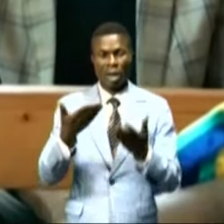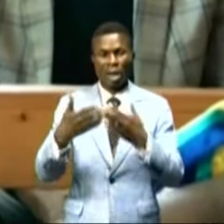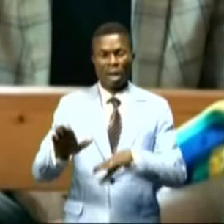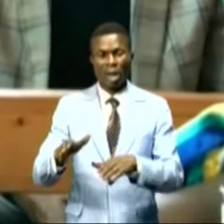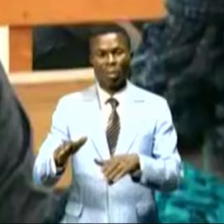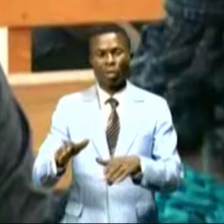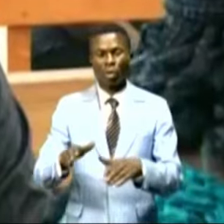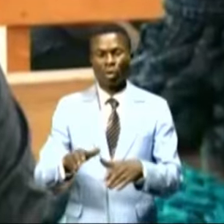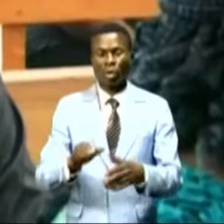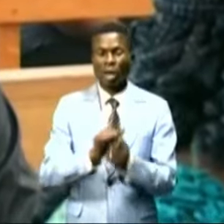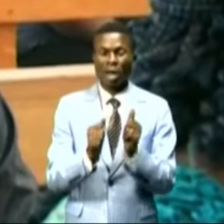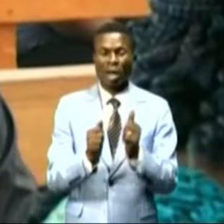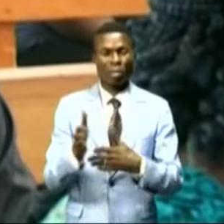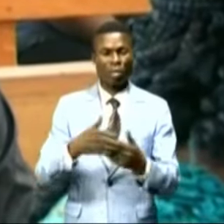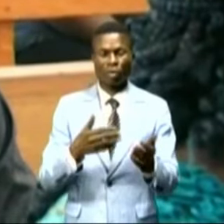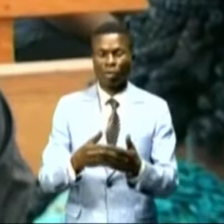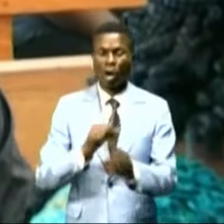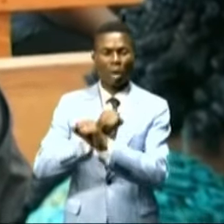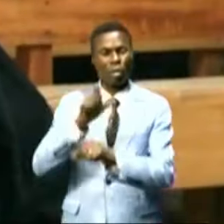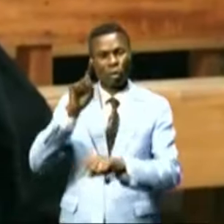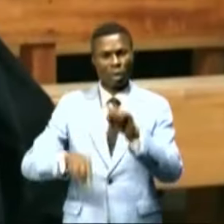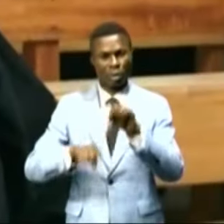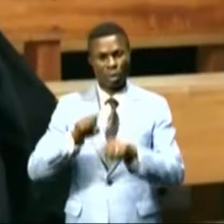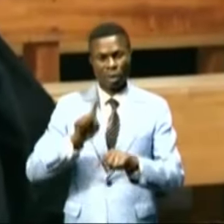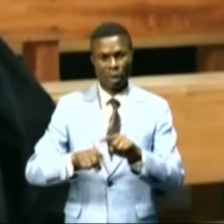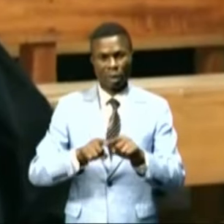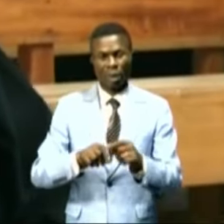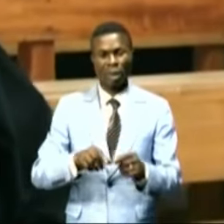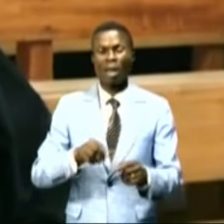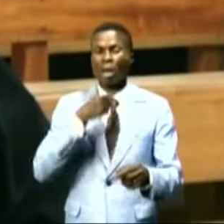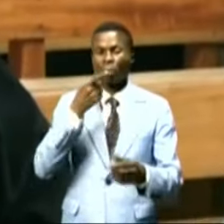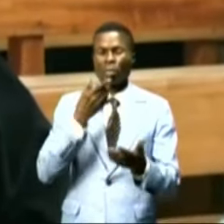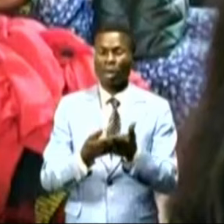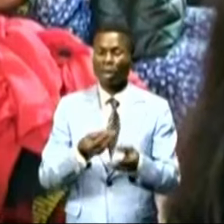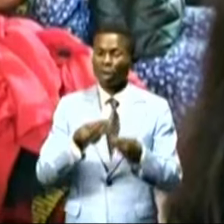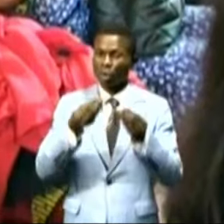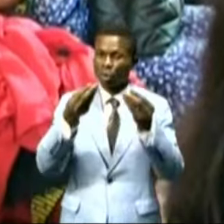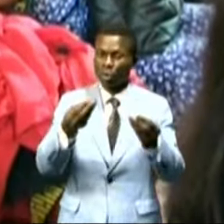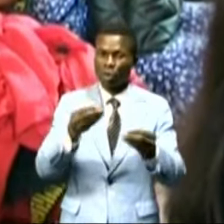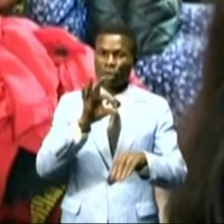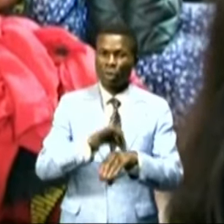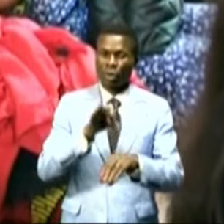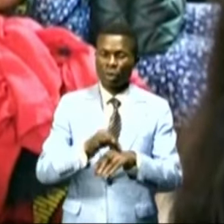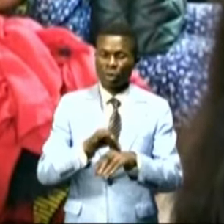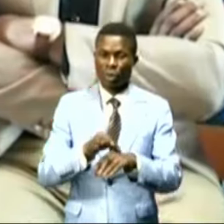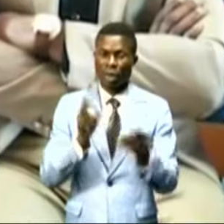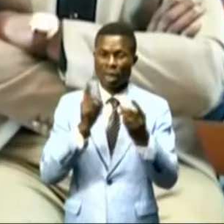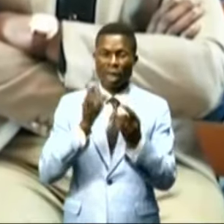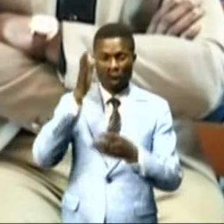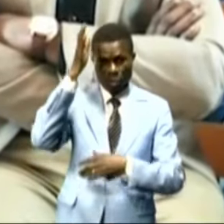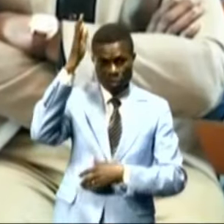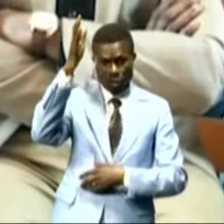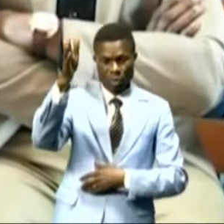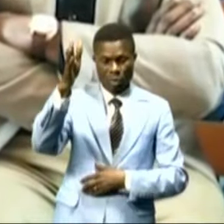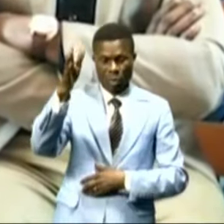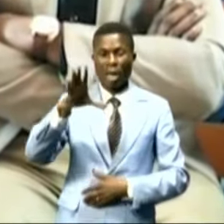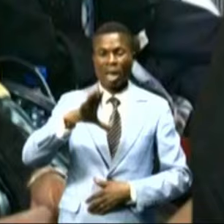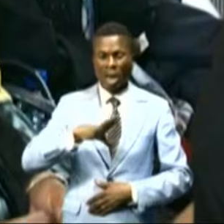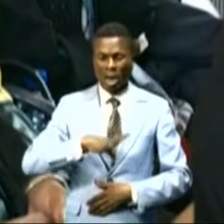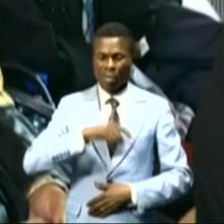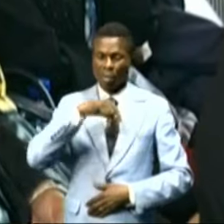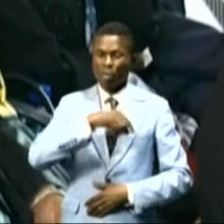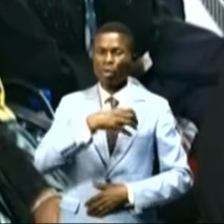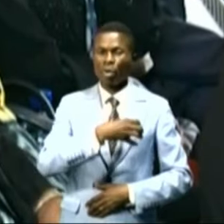une fatalité, nous n'en pouvons rien. Estimez, confrères, si vous êtes donné l'occasion de revoir les dégâts émotionnels que votre mort a